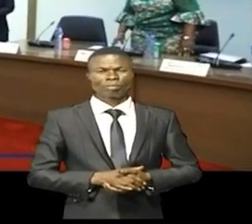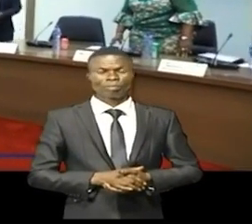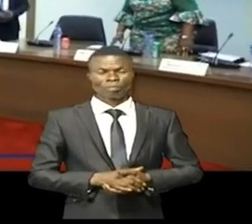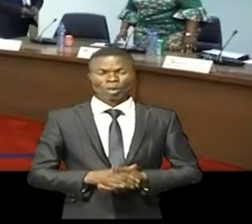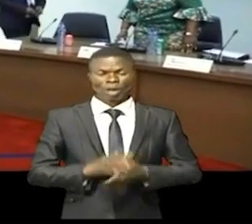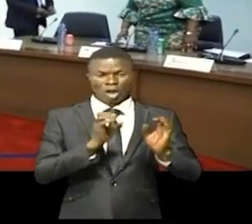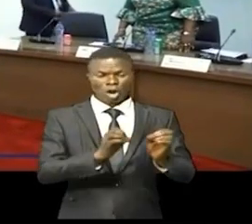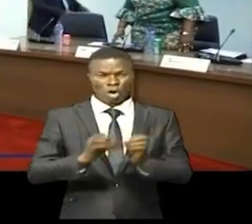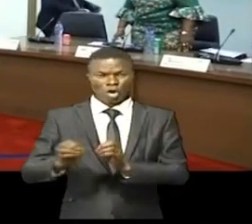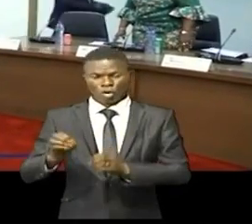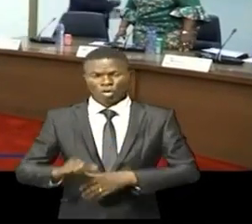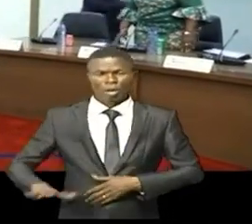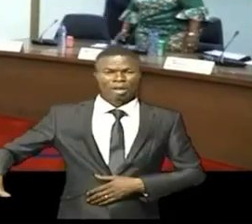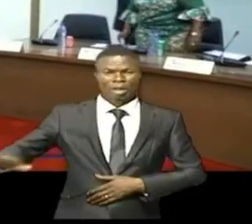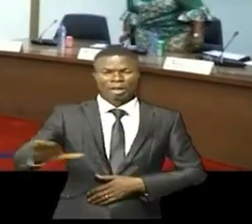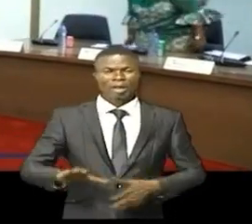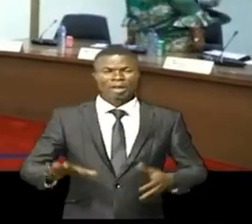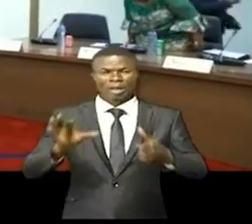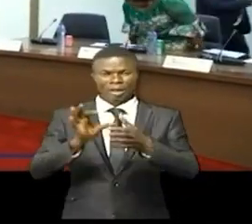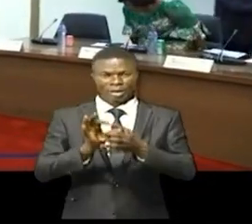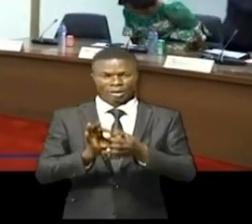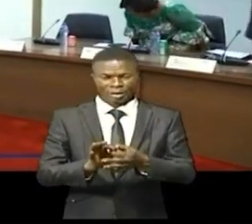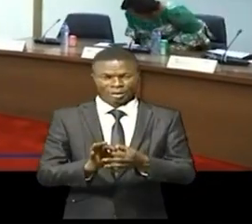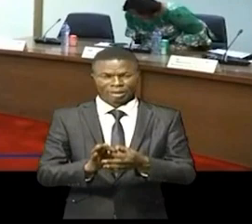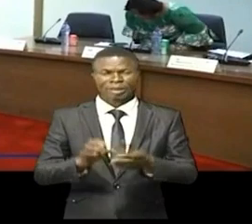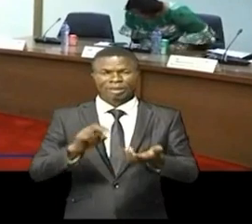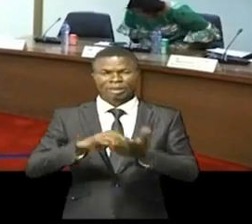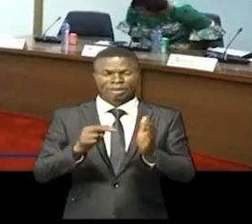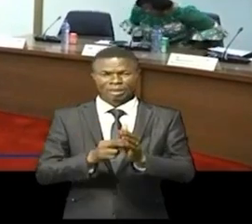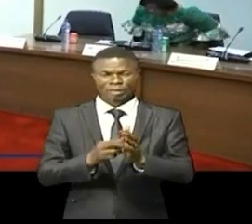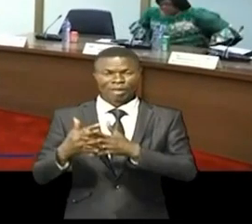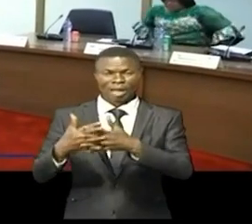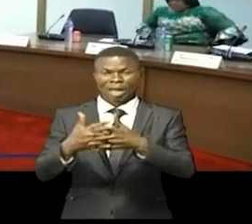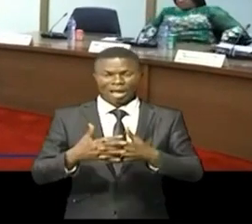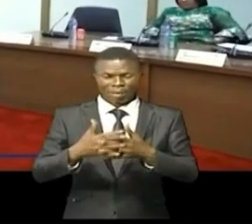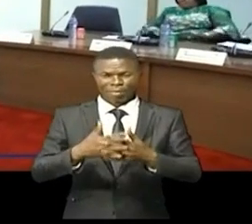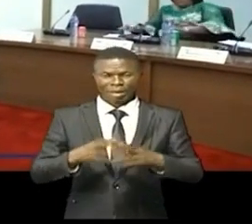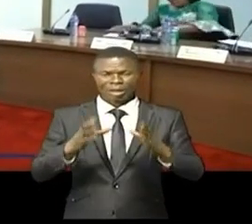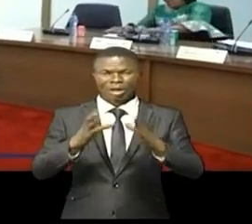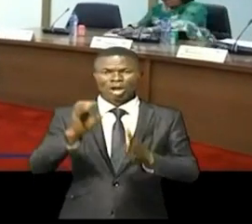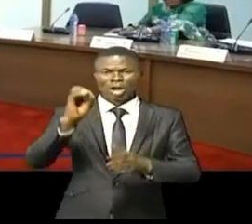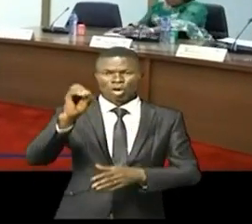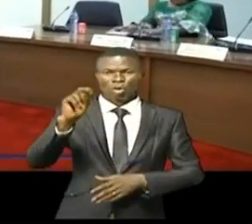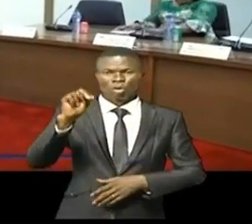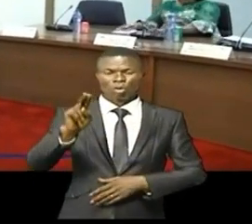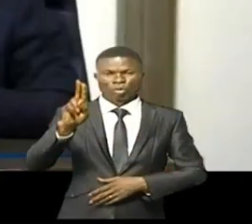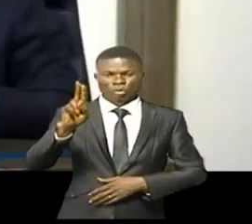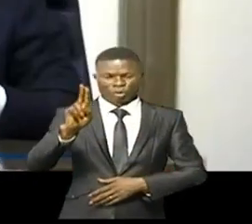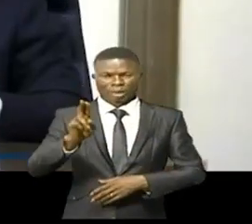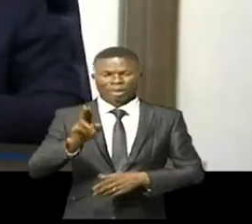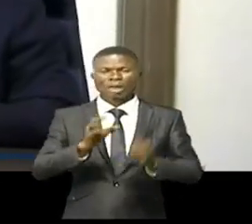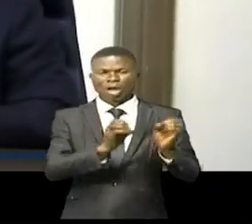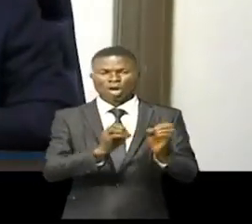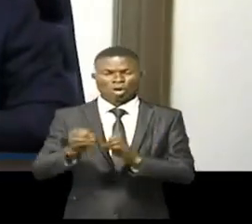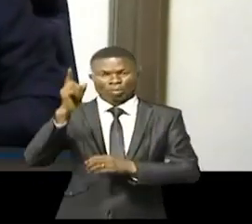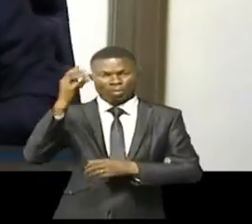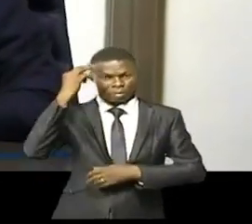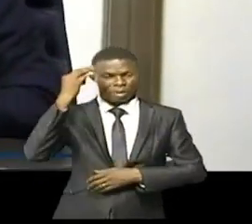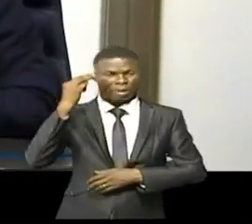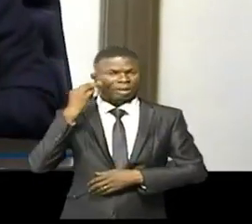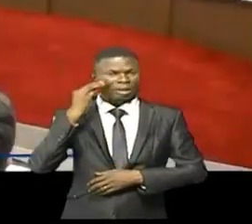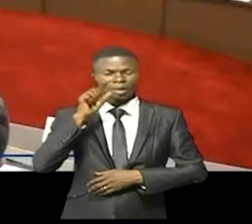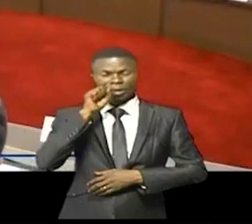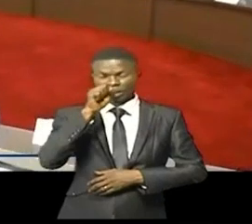Nations Unies pour la stabilisation en République démocratique du Congo, la séance de travail gouvernement MONUSCO qu'a présidé le Premier ministre